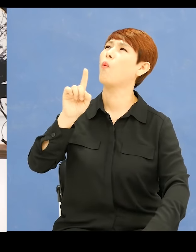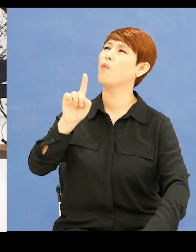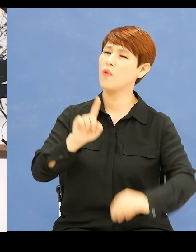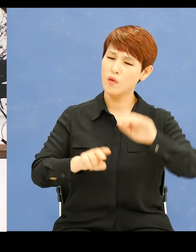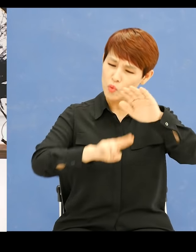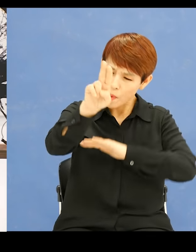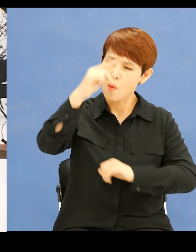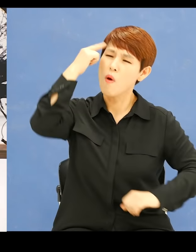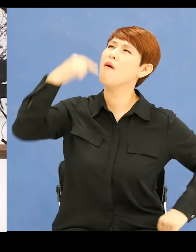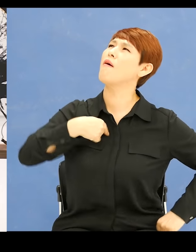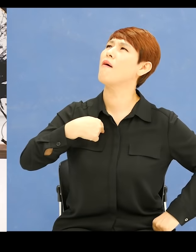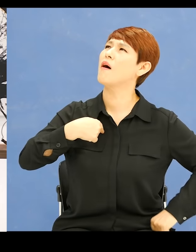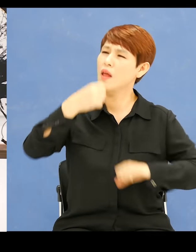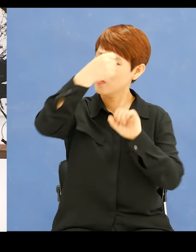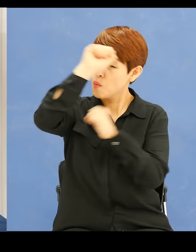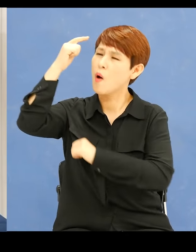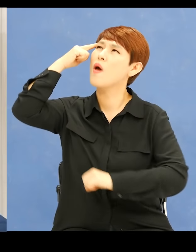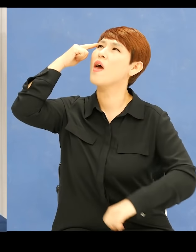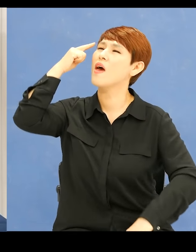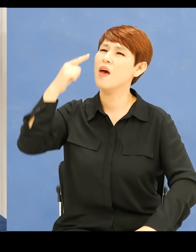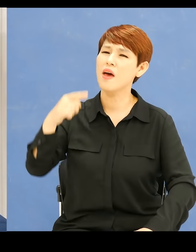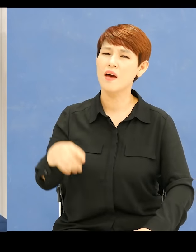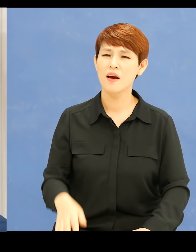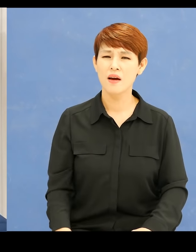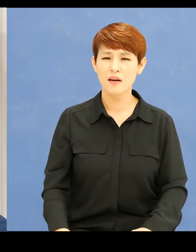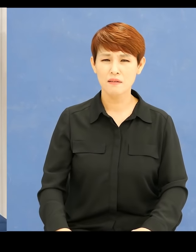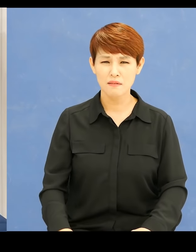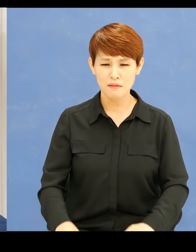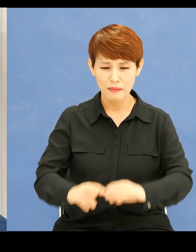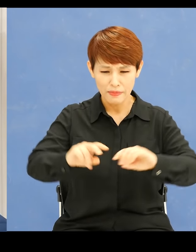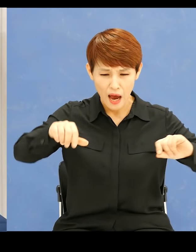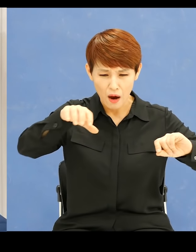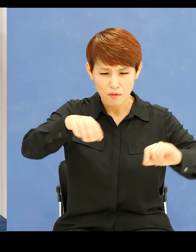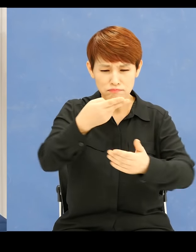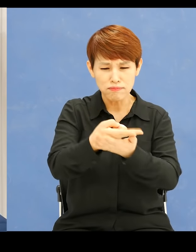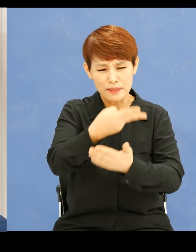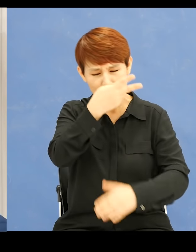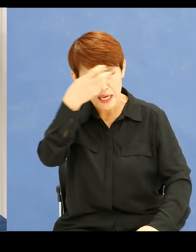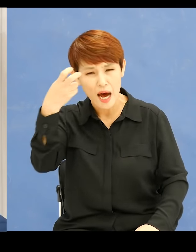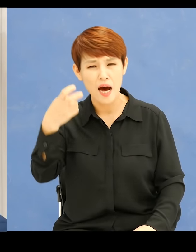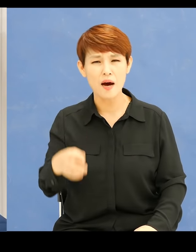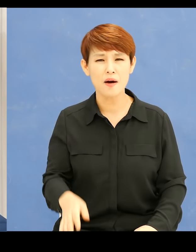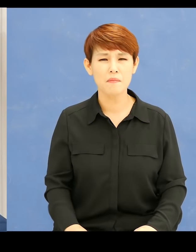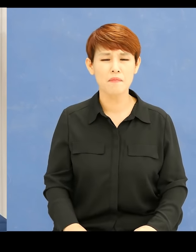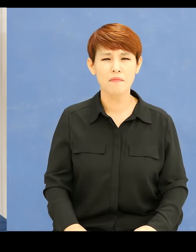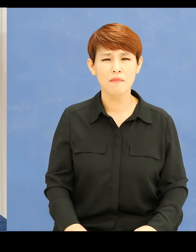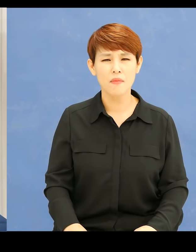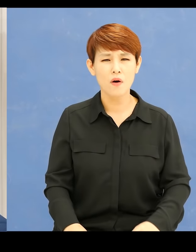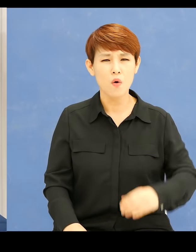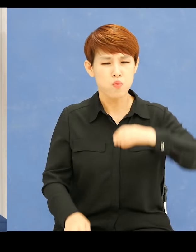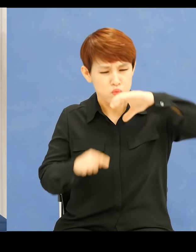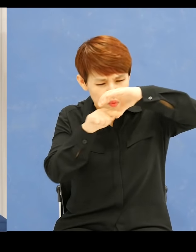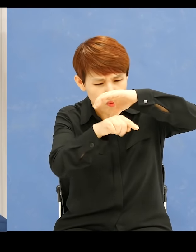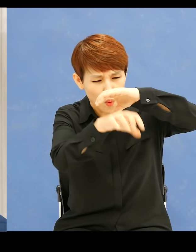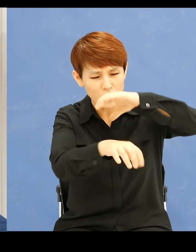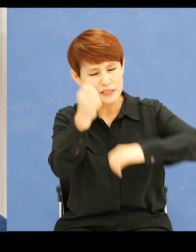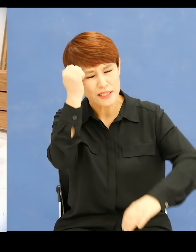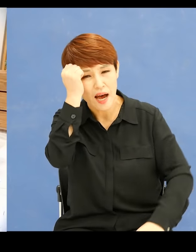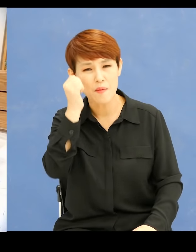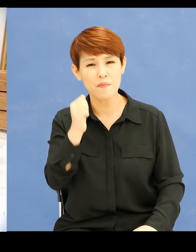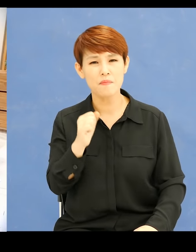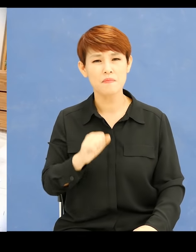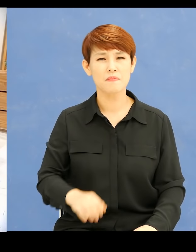이렇게 도망을 다녀야 되냐고. 그냥 맨 땅에서 잠을 자야 되고 이슬 맞고 자야 되고 동굴에서 운 좋은 날은 자야 되고